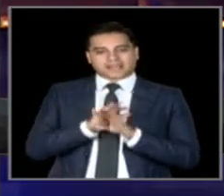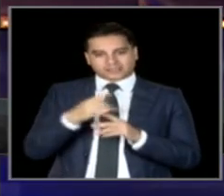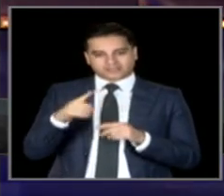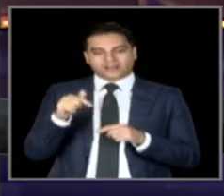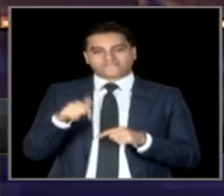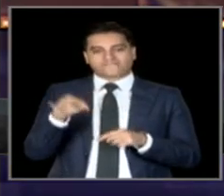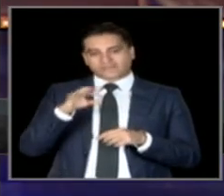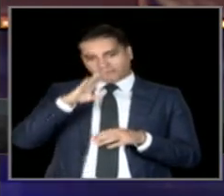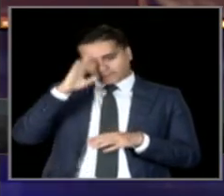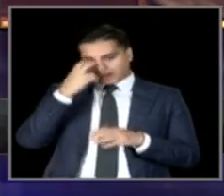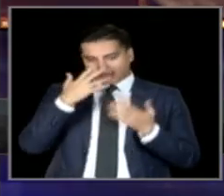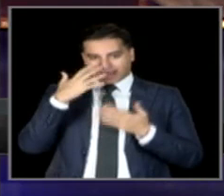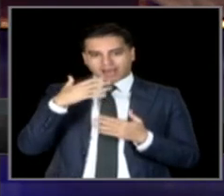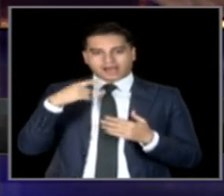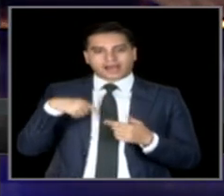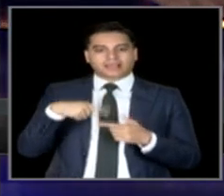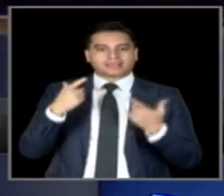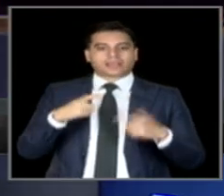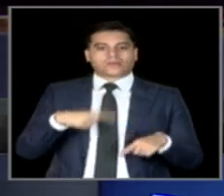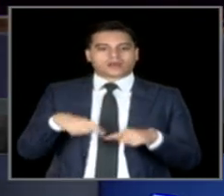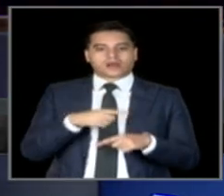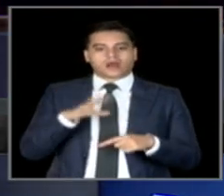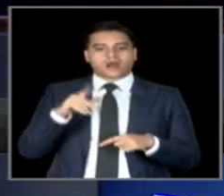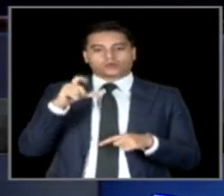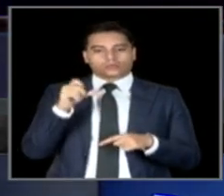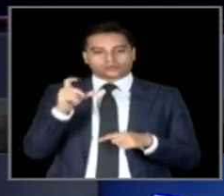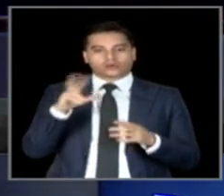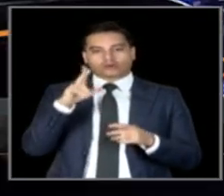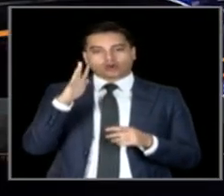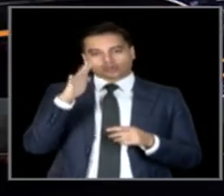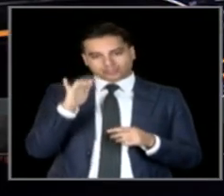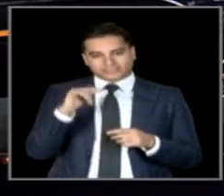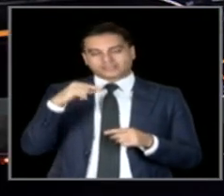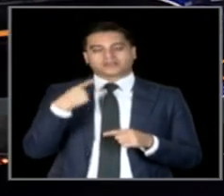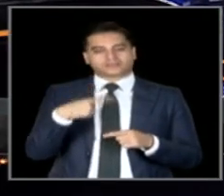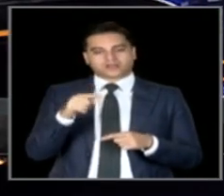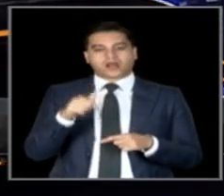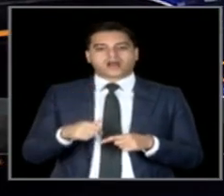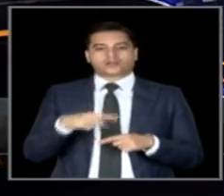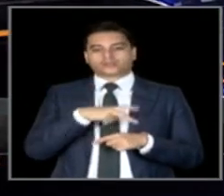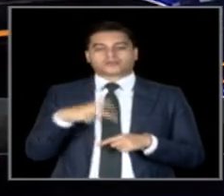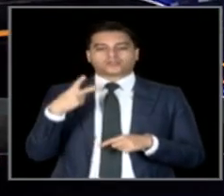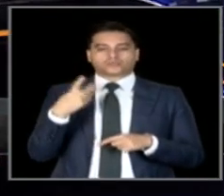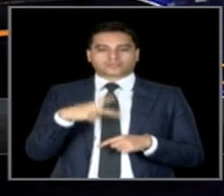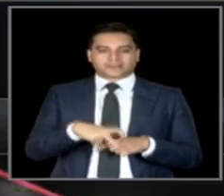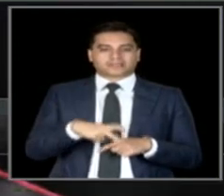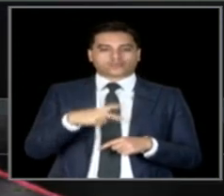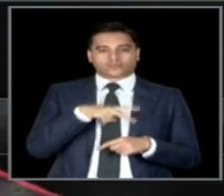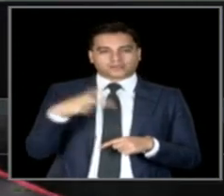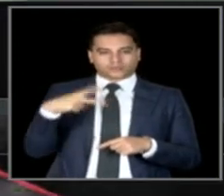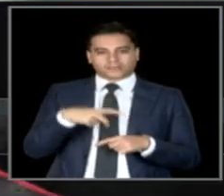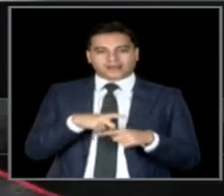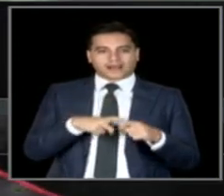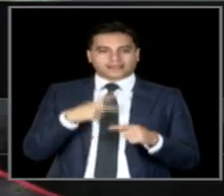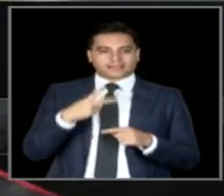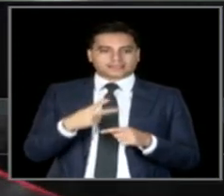في عهد أي خليفة عباسي تأسست دولة الأغالبة؟ هارون رشيد. صح. ما هو حاصل قسمة 882 على 2؟